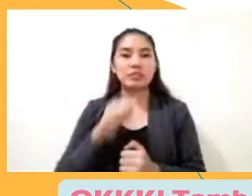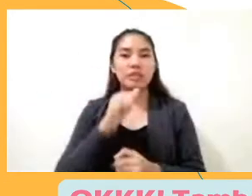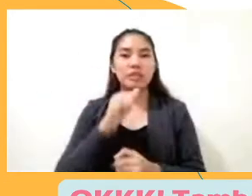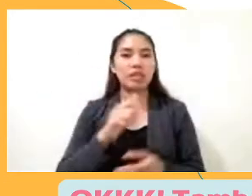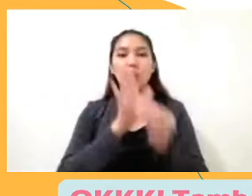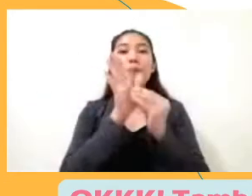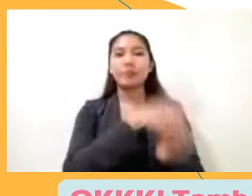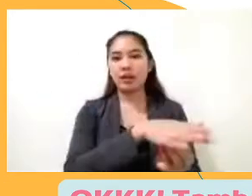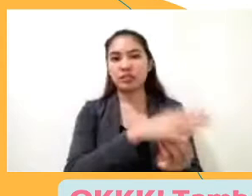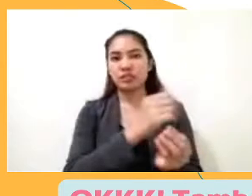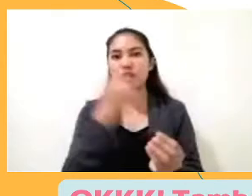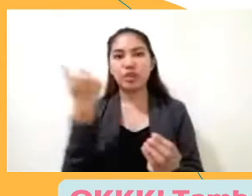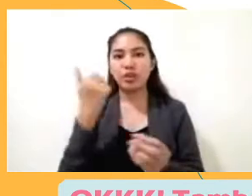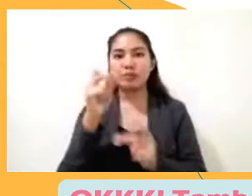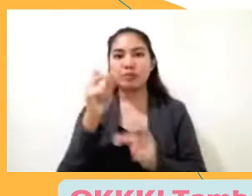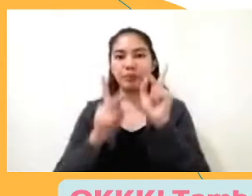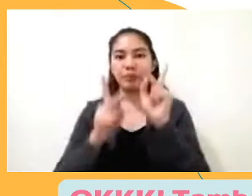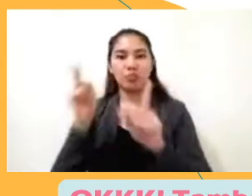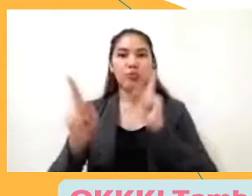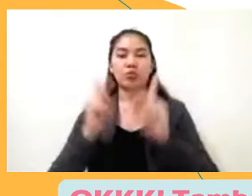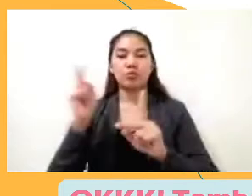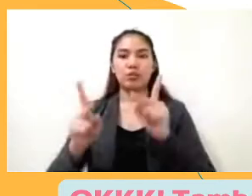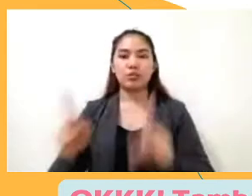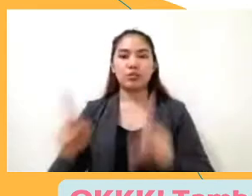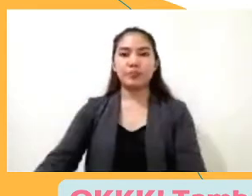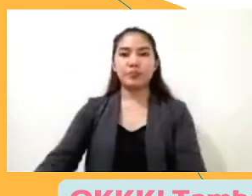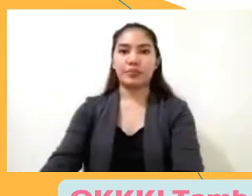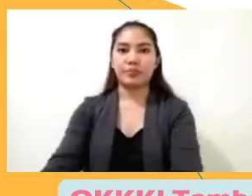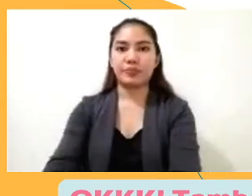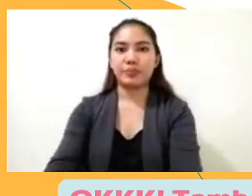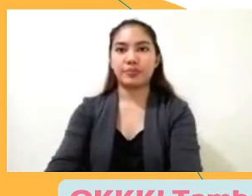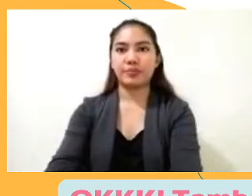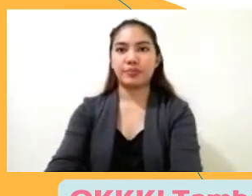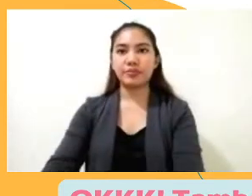nakakasakit ng ibang tao, yung ating paglago.